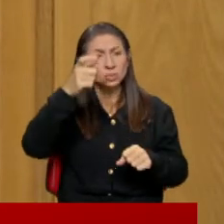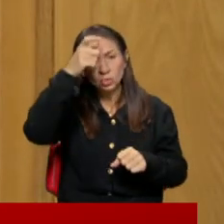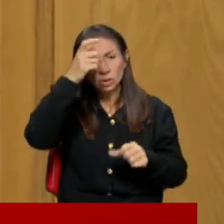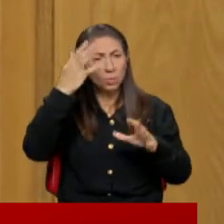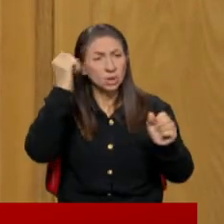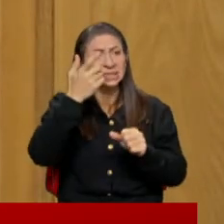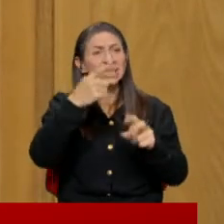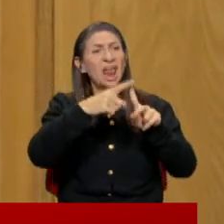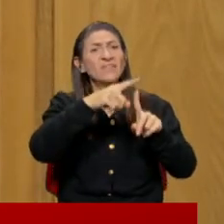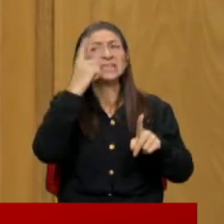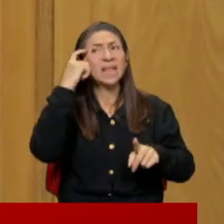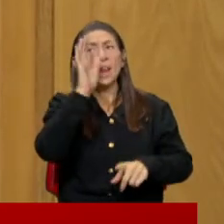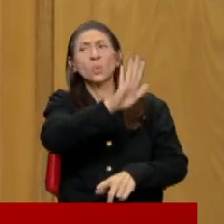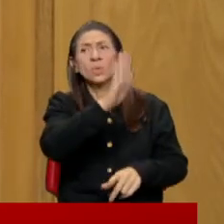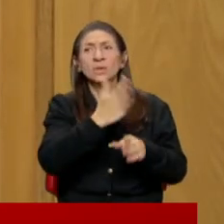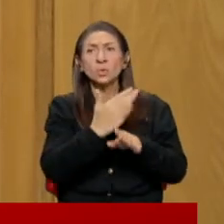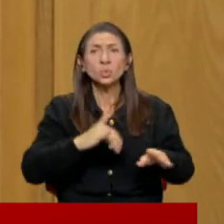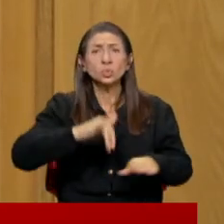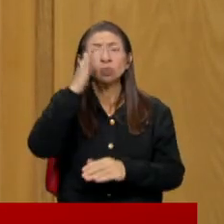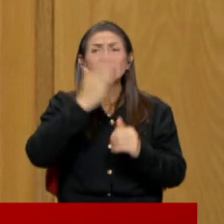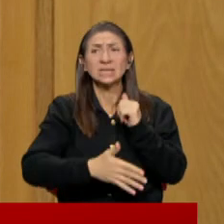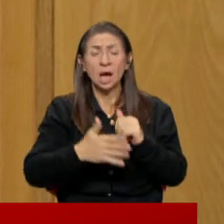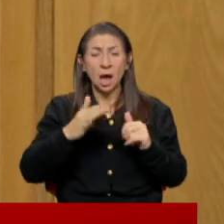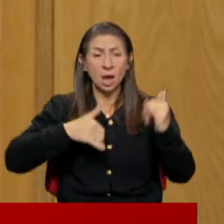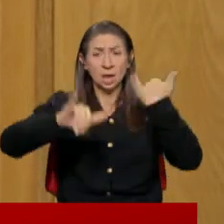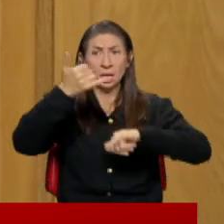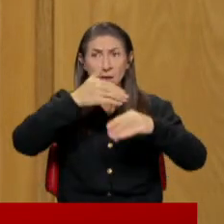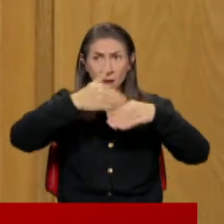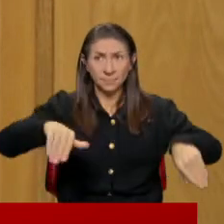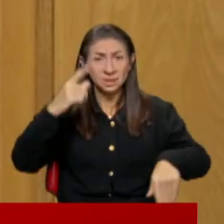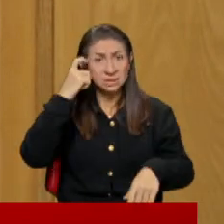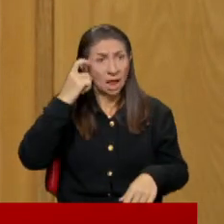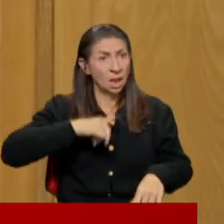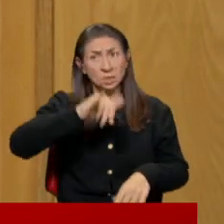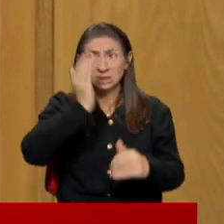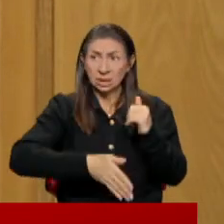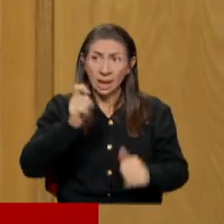Büyükelçisi Tel Aviv'de durur? Uçuş yasağı getirin, hava sahasını kapatın İsrail'e giden uçakları.